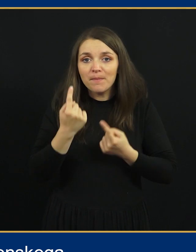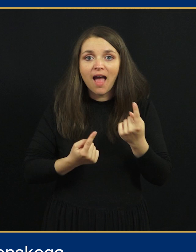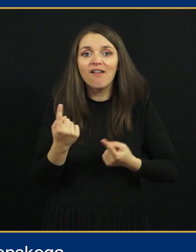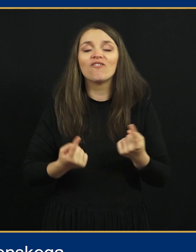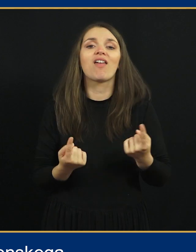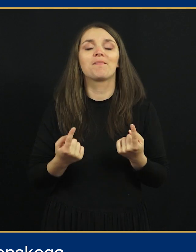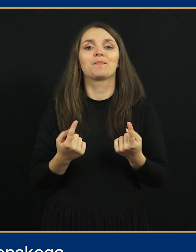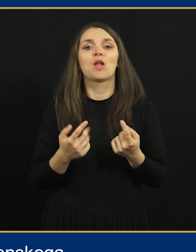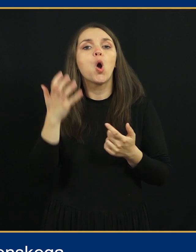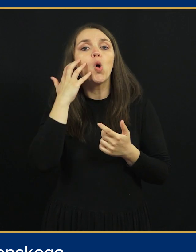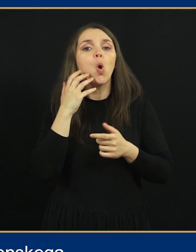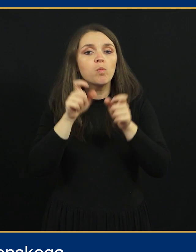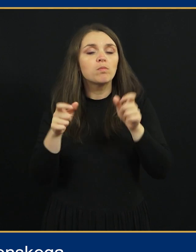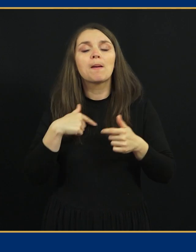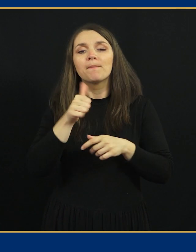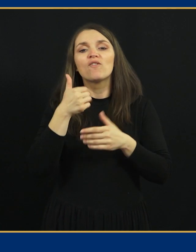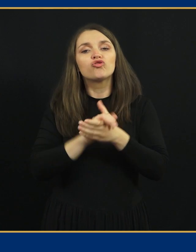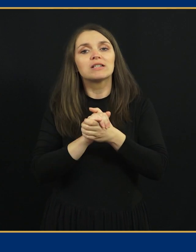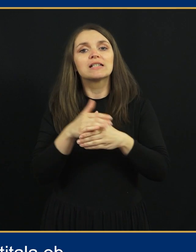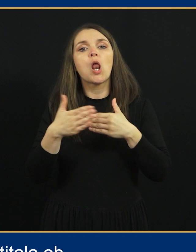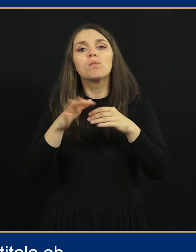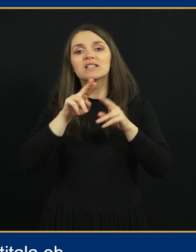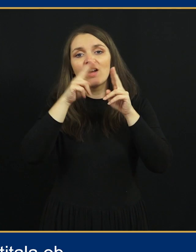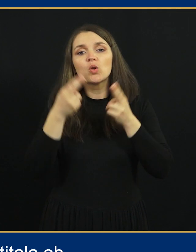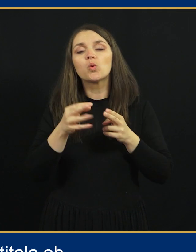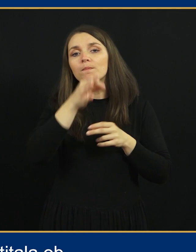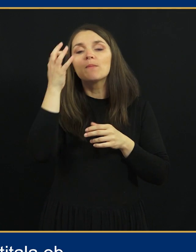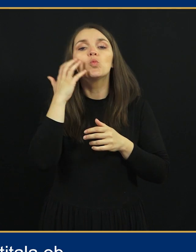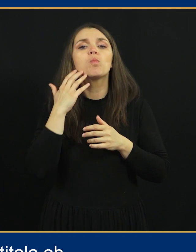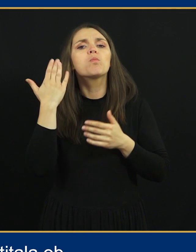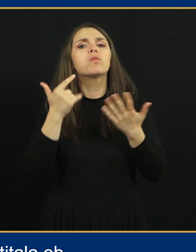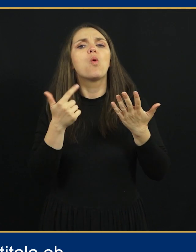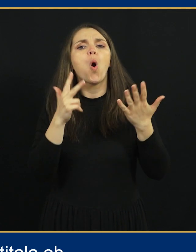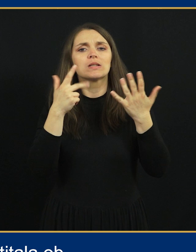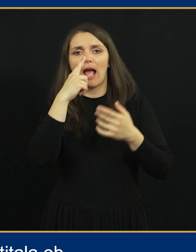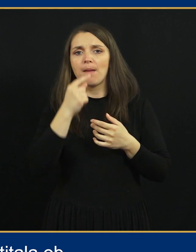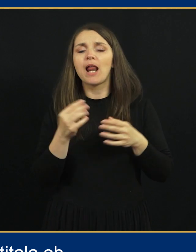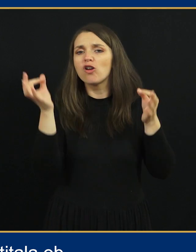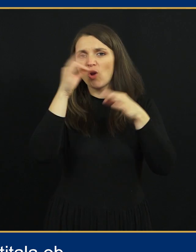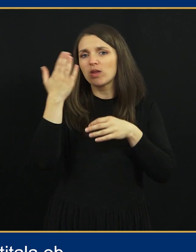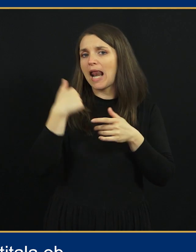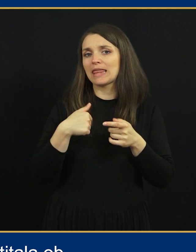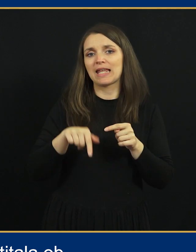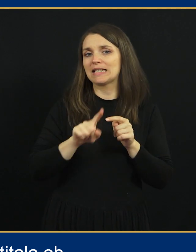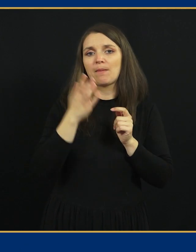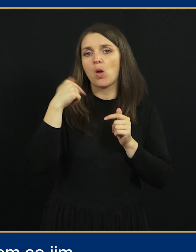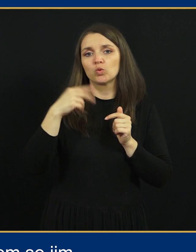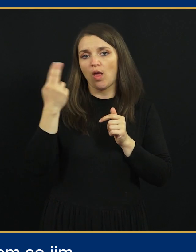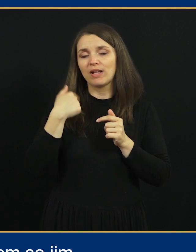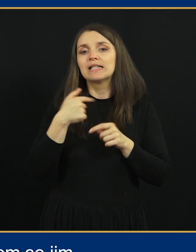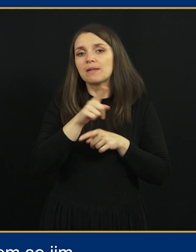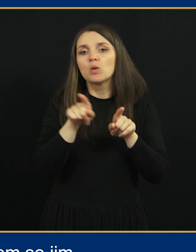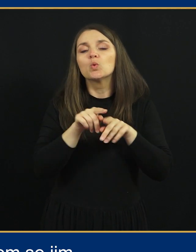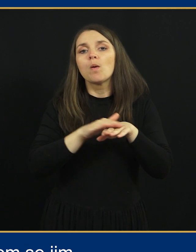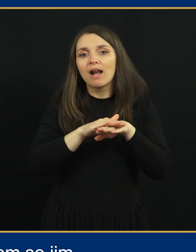te razprave. Romom sem seveda najprej čestitala ob svetovnem dnevu Romov, ki je bil 8. aprila, žal me takrat